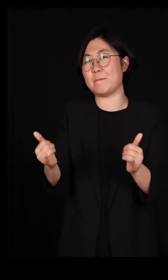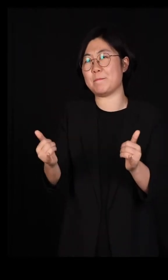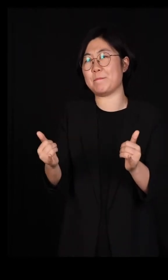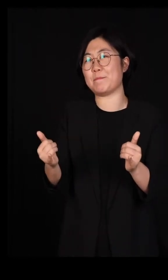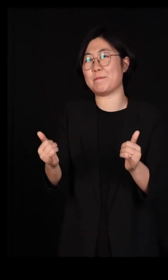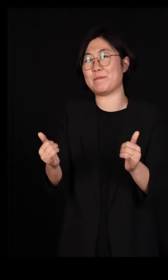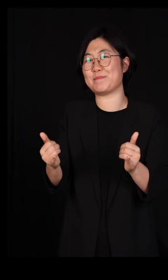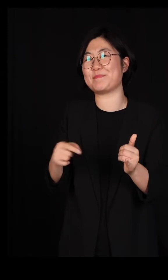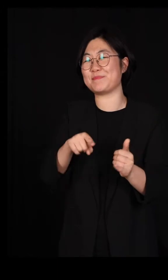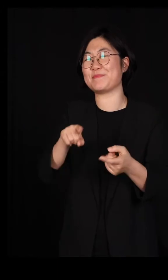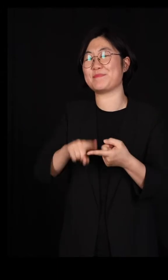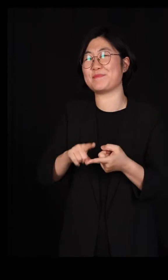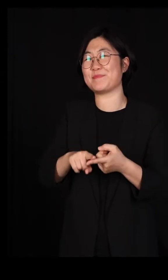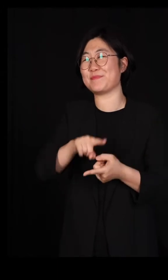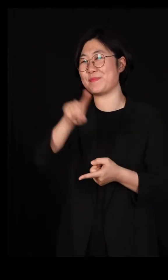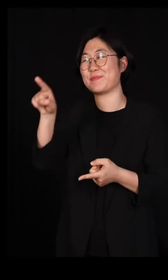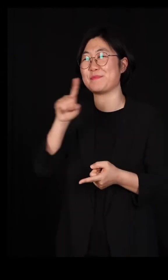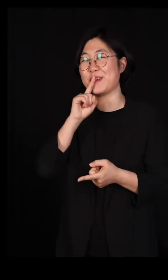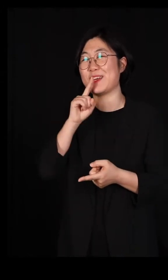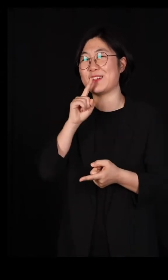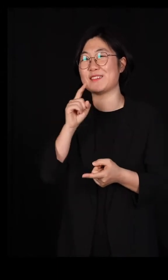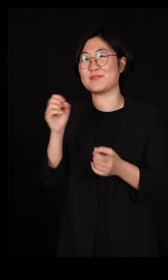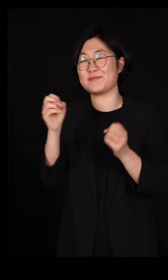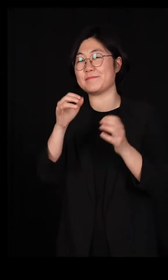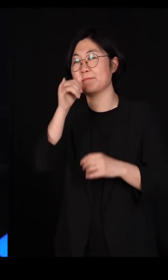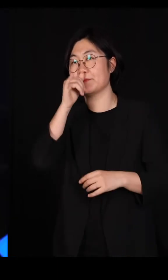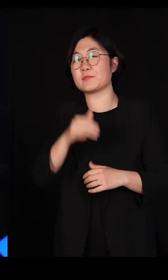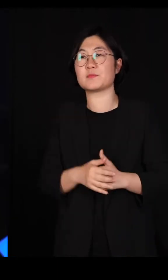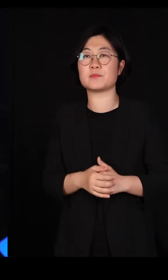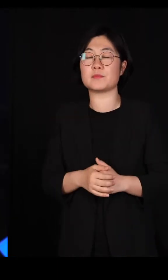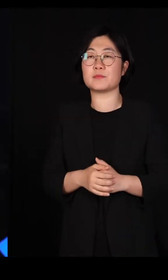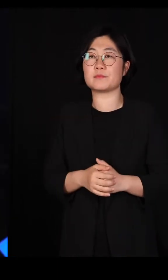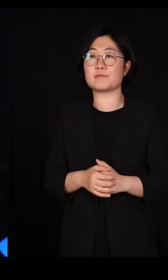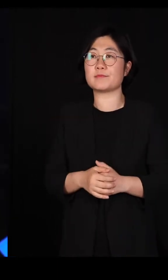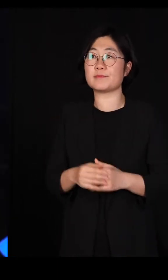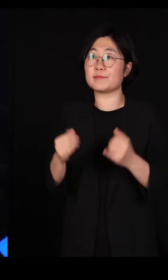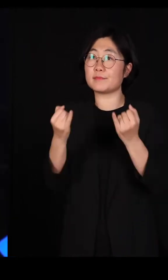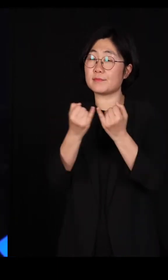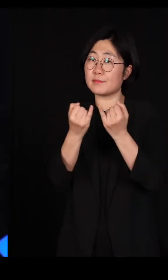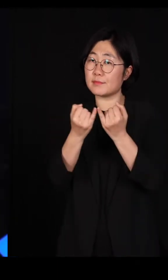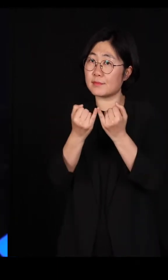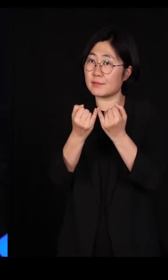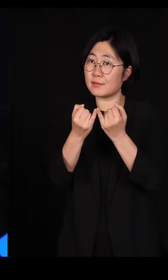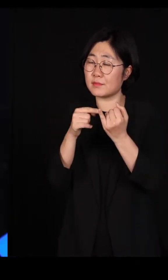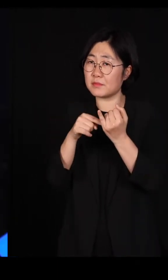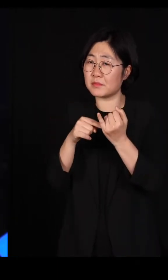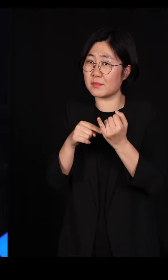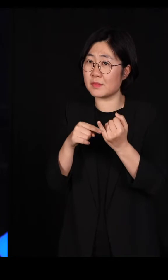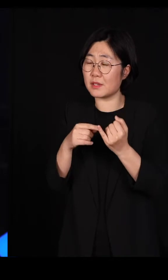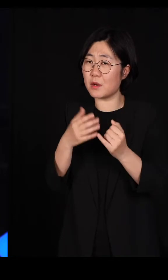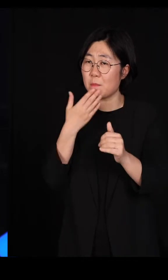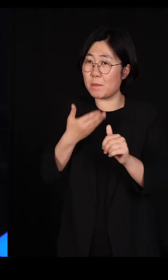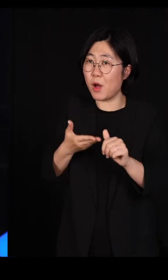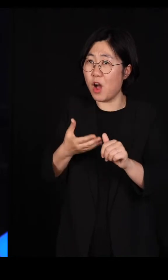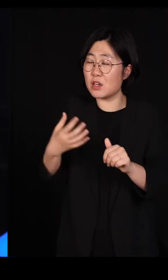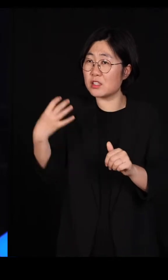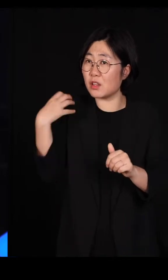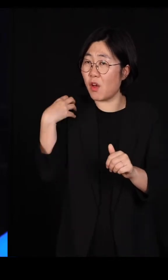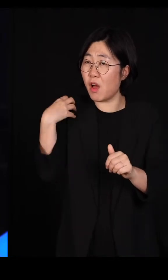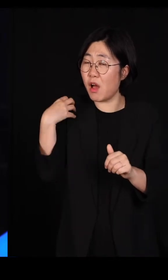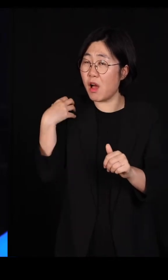사람으로서 우리가 주구장창 재현할 때 여성이 바로 그 역할을 하지 않았다고 자기가 느낄